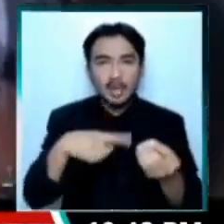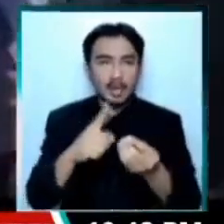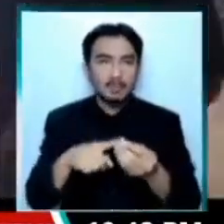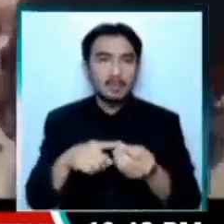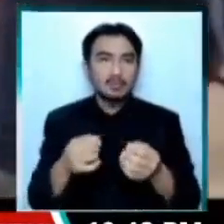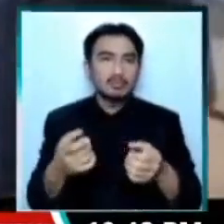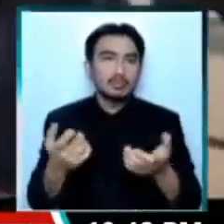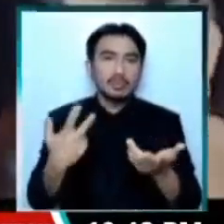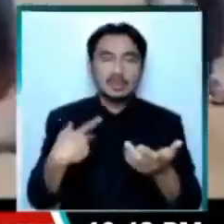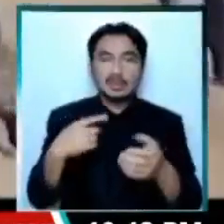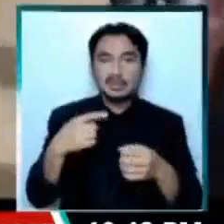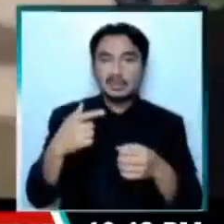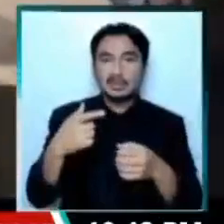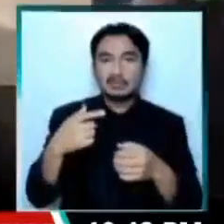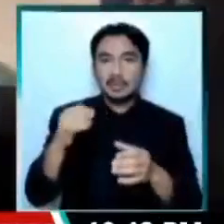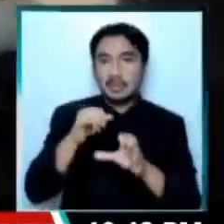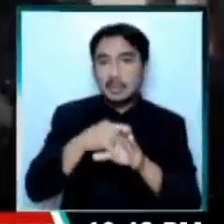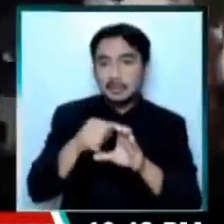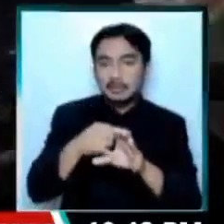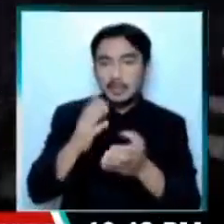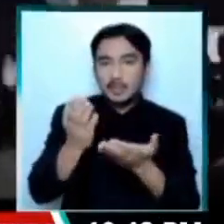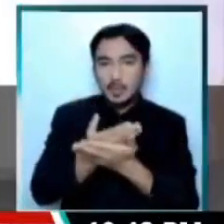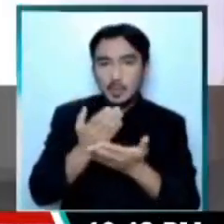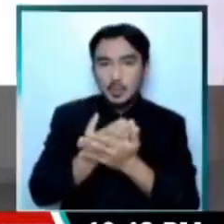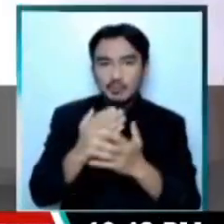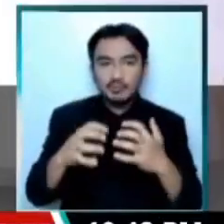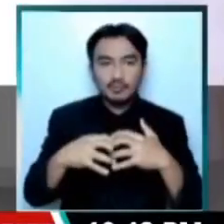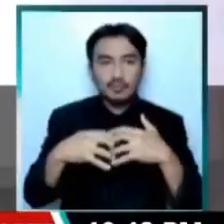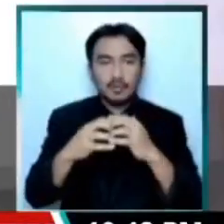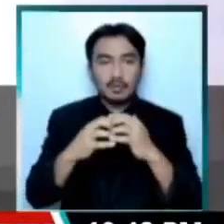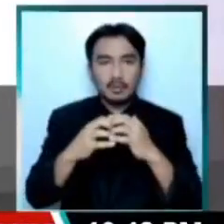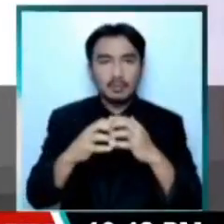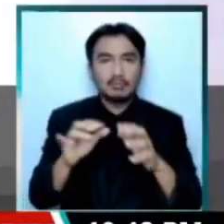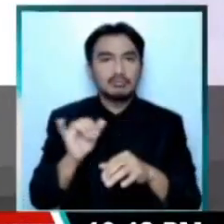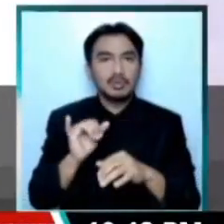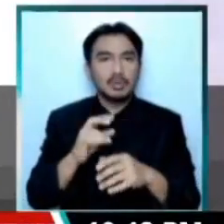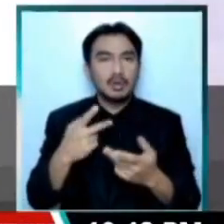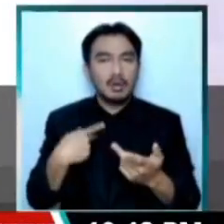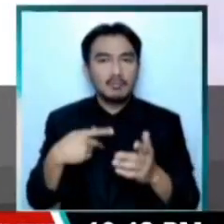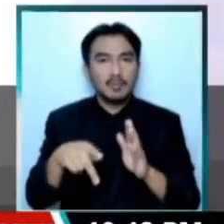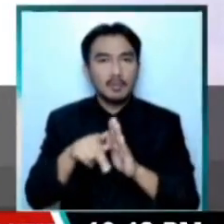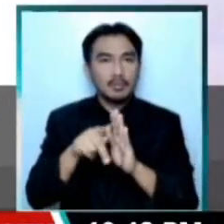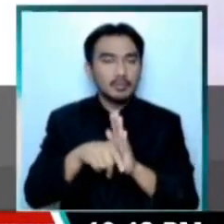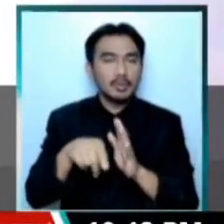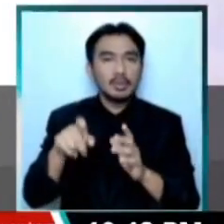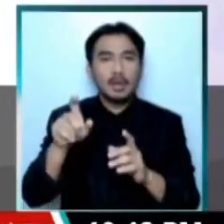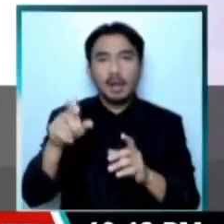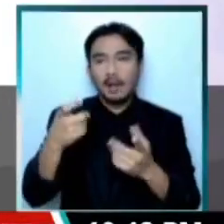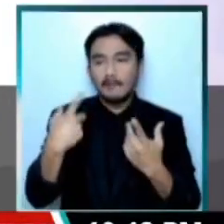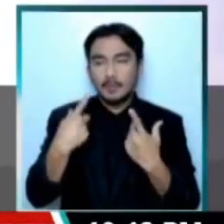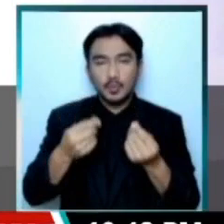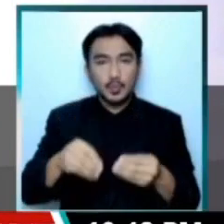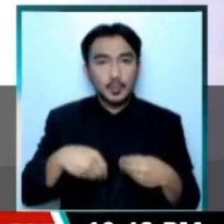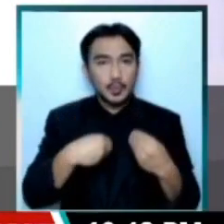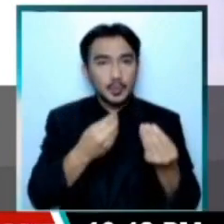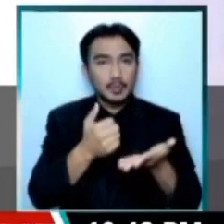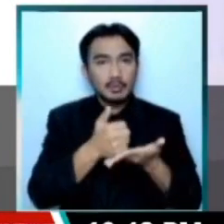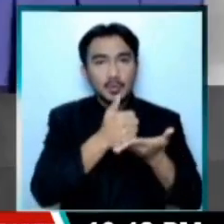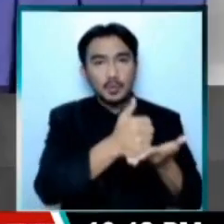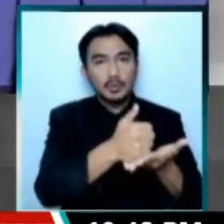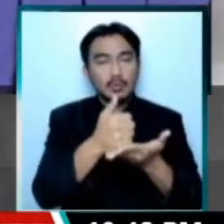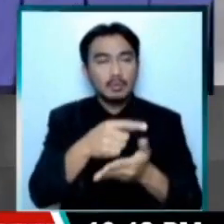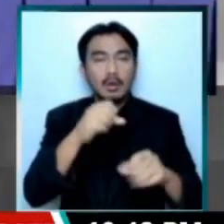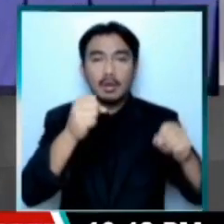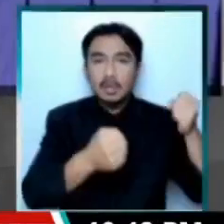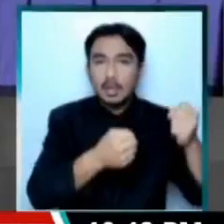niya dapat tuloy pa rin ang pag-issue ng provincial authority para matulungan ang mga driver at operator. Nasa Sorsogon City